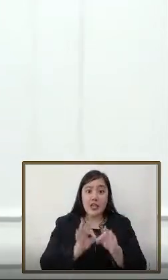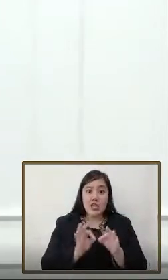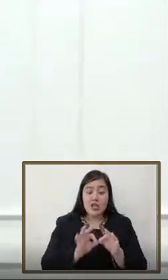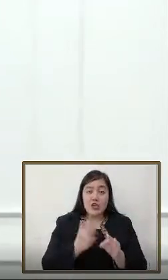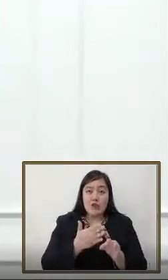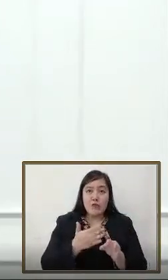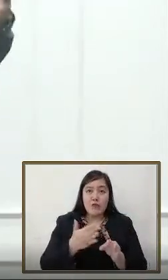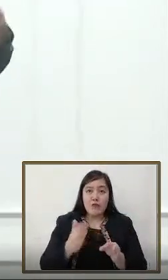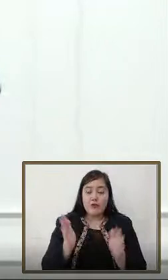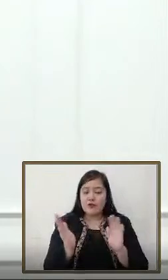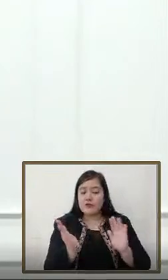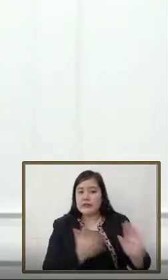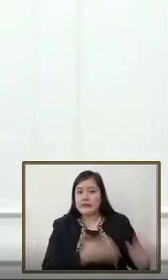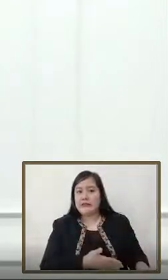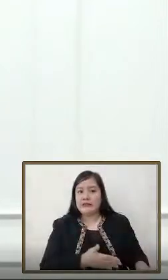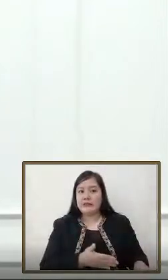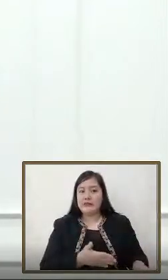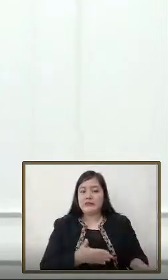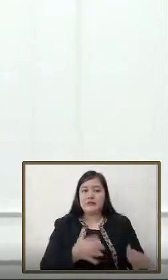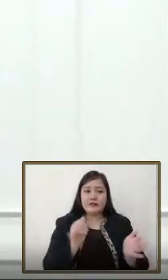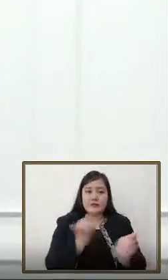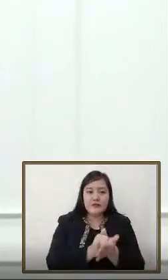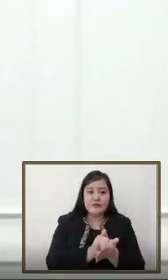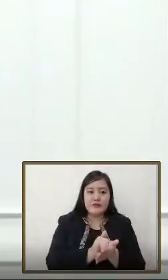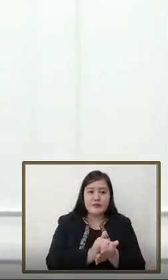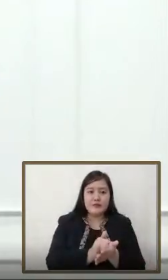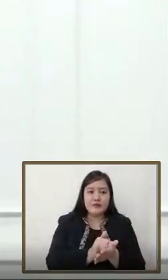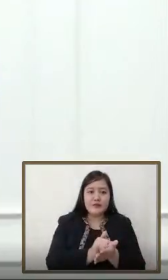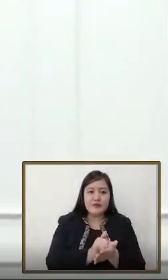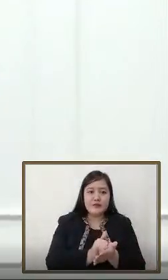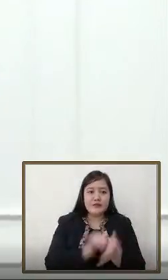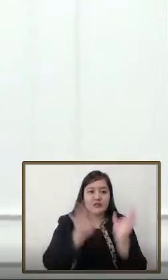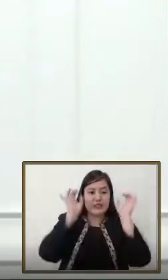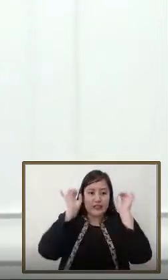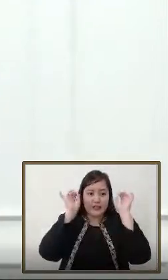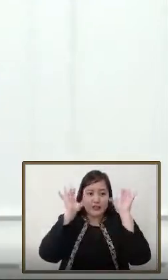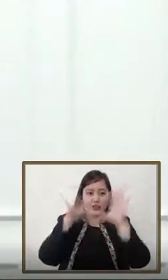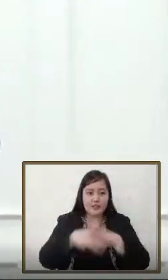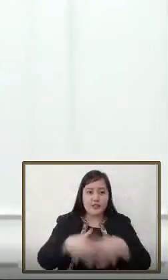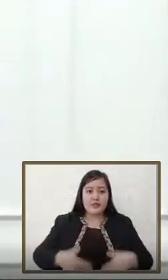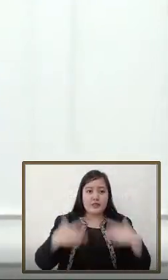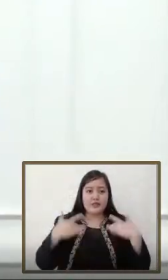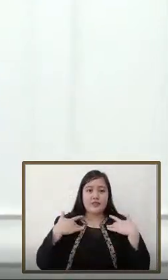sa ganyang klaseng kalagayan, disgrasya ang aabutin mo.